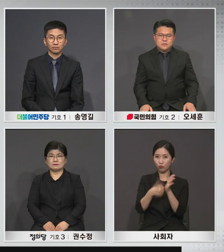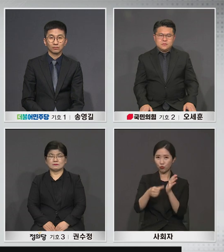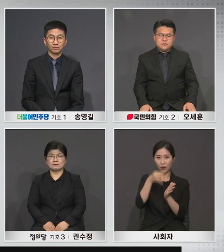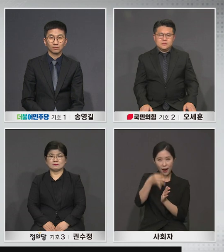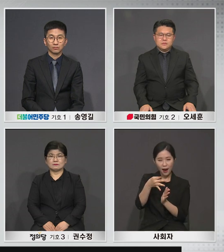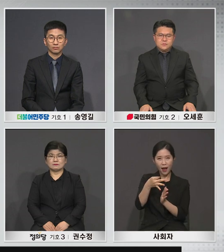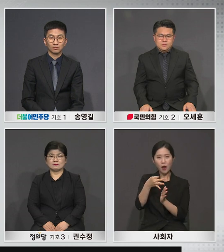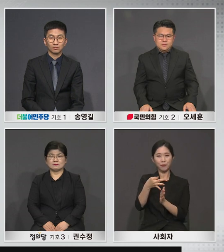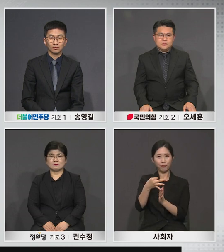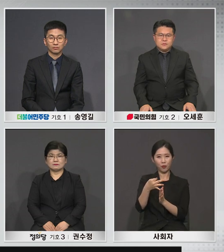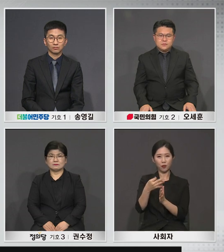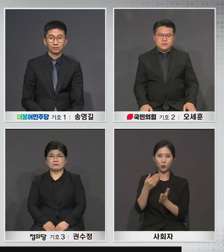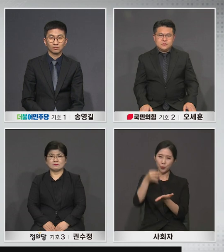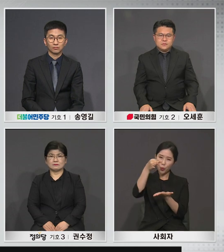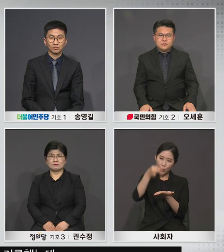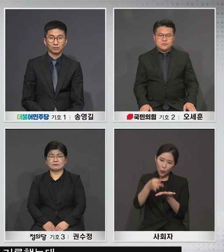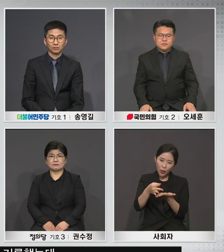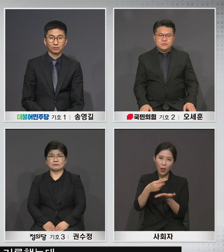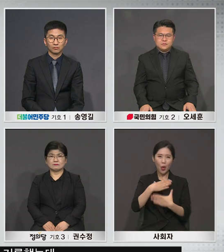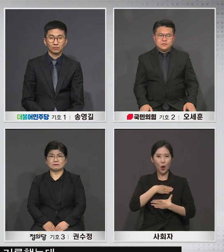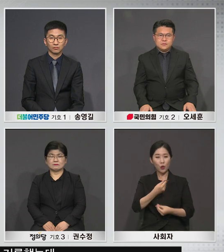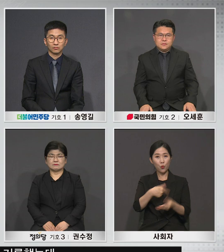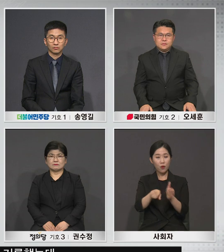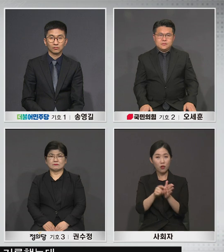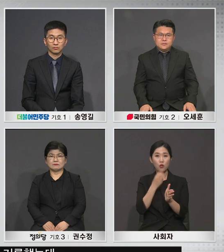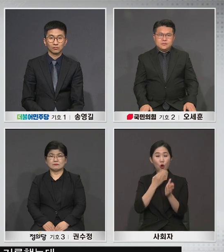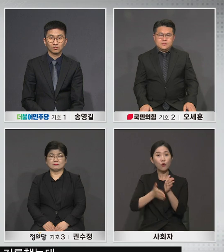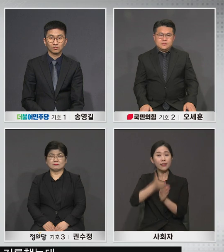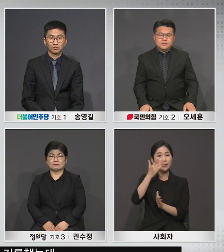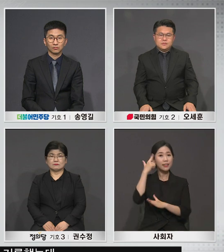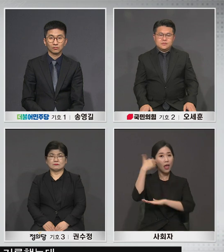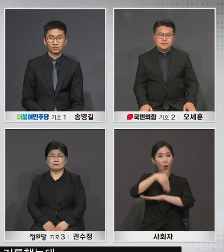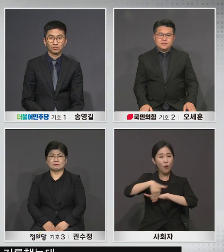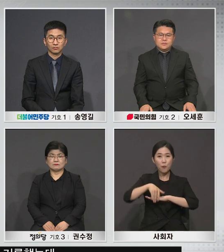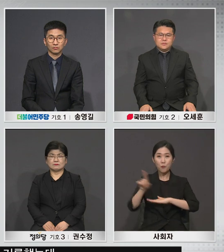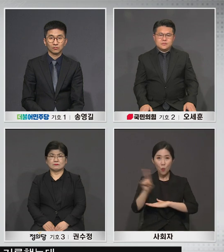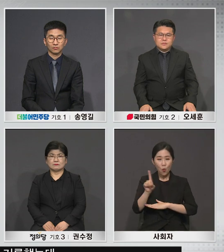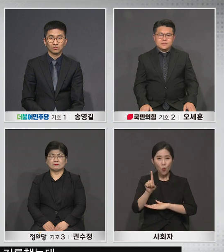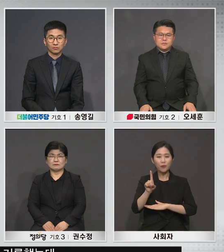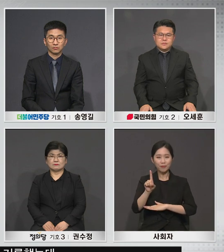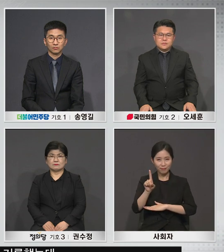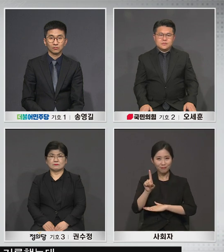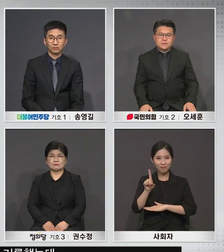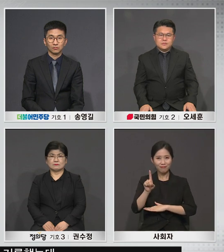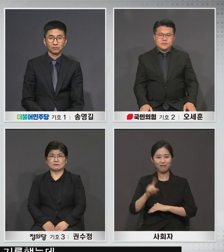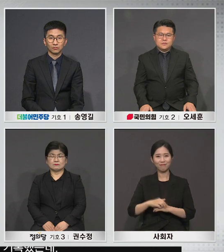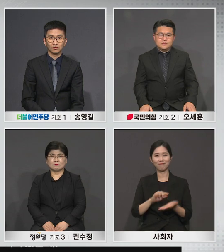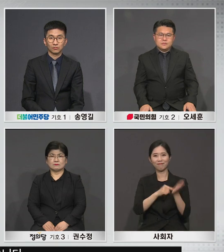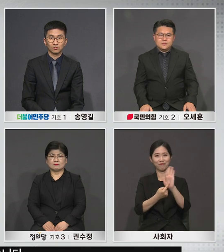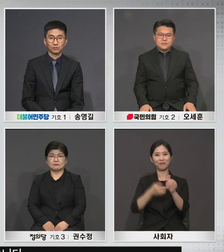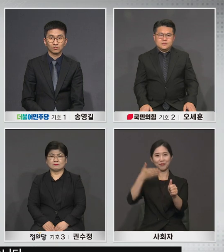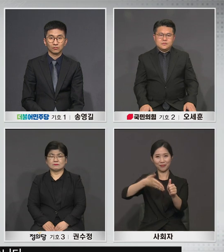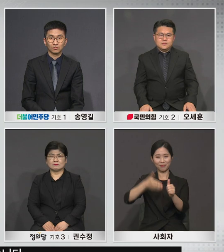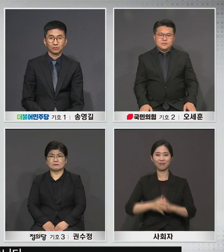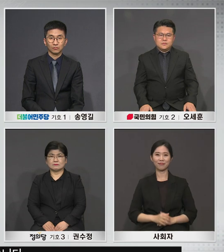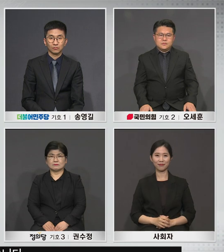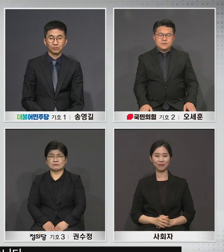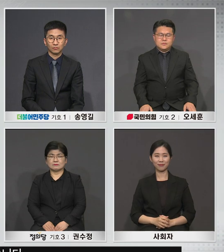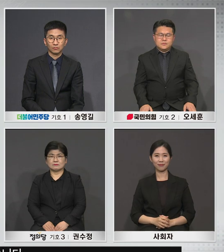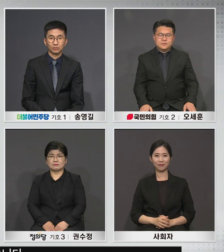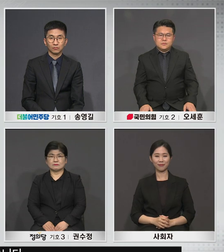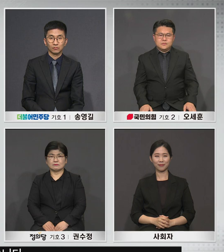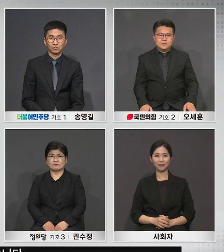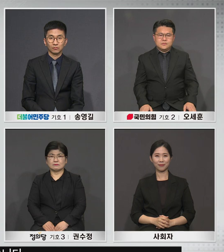서민물가의 안정을 위해서 서울시 차원에서 마련할 수 있는 대책 어떤 것이 있을지 밝혀주시면 됩니다. 먼저